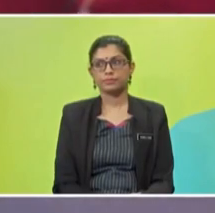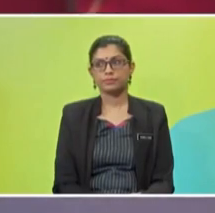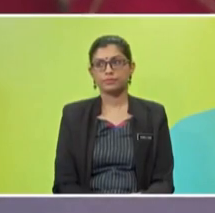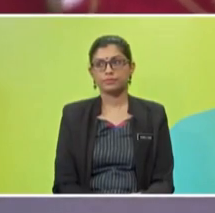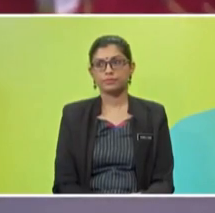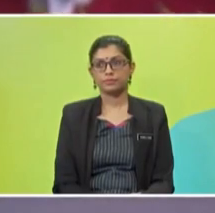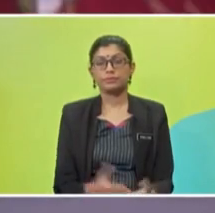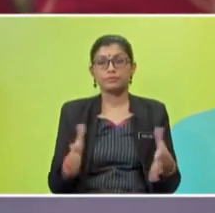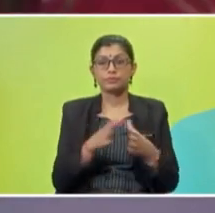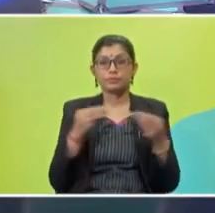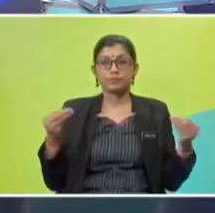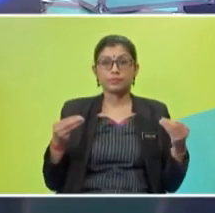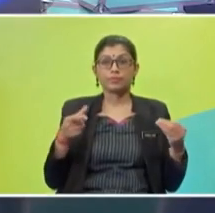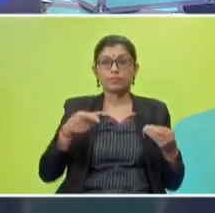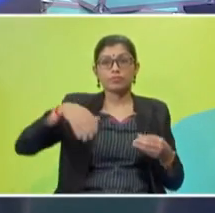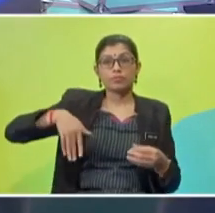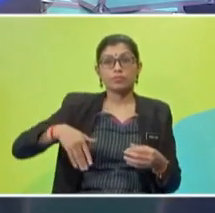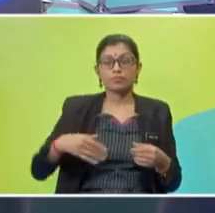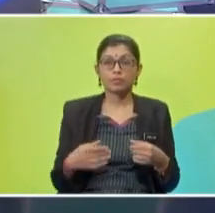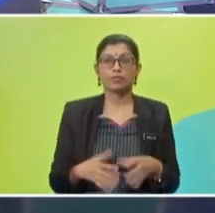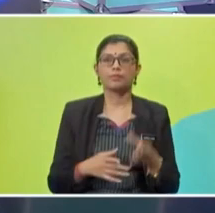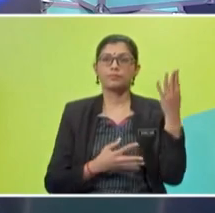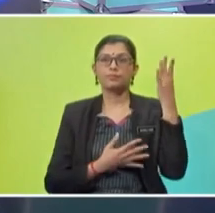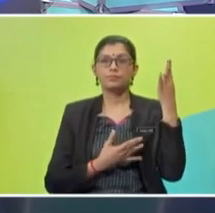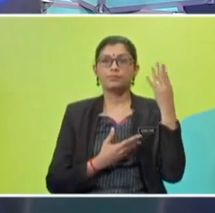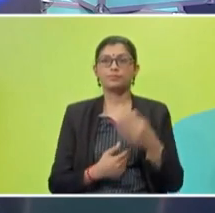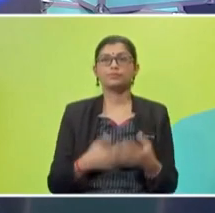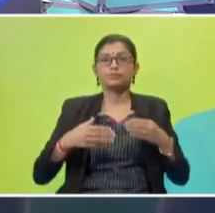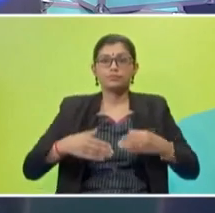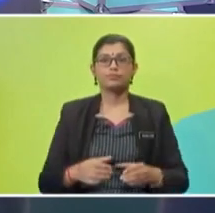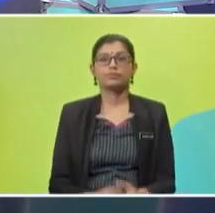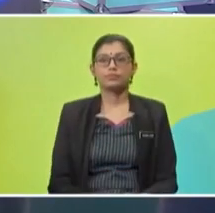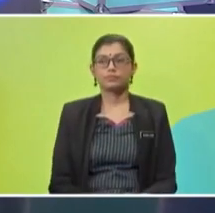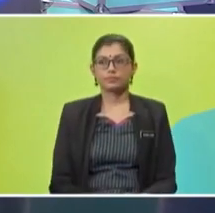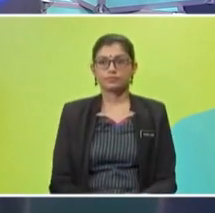saya tunggu saya tunggu saya tunggu aja